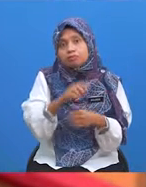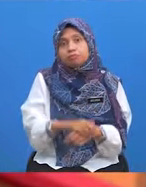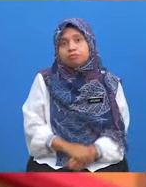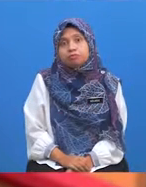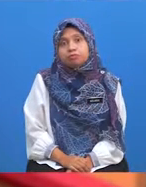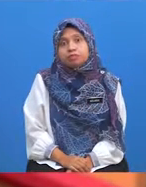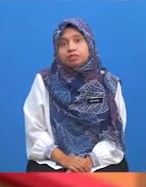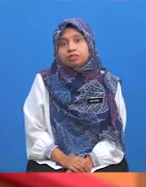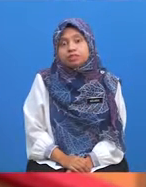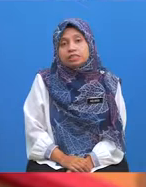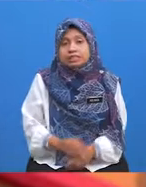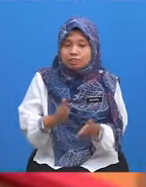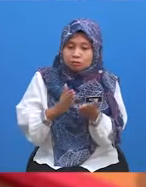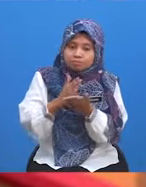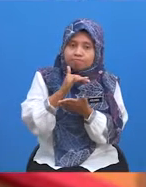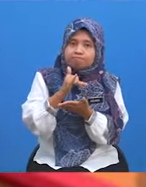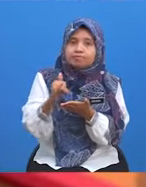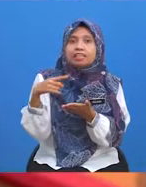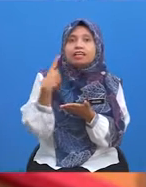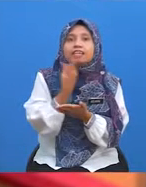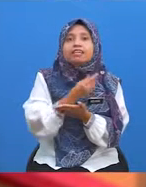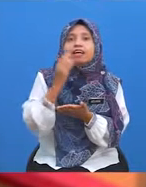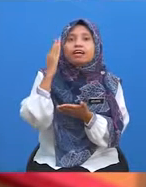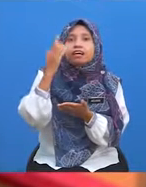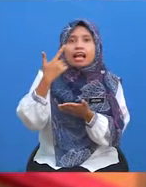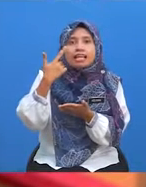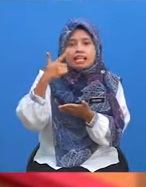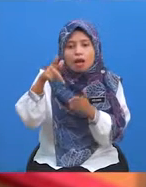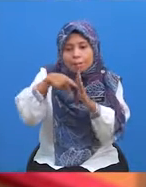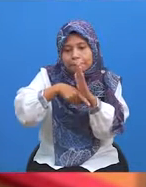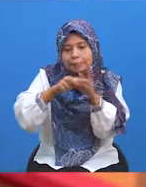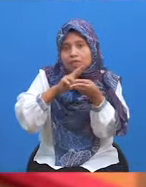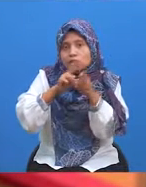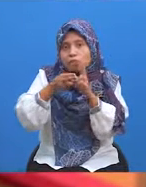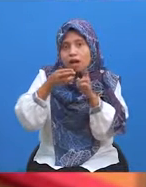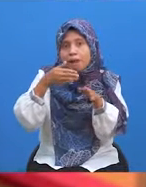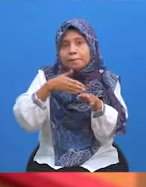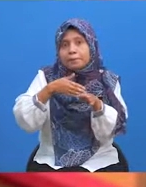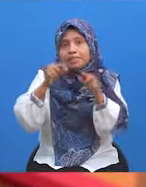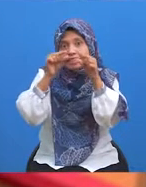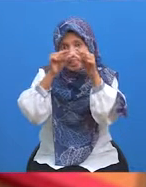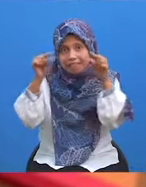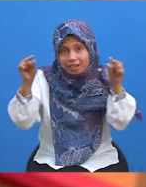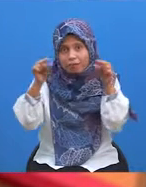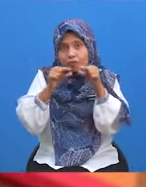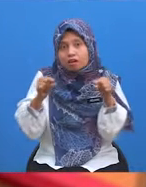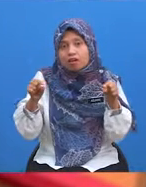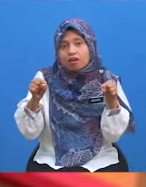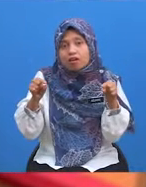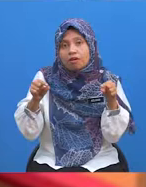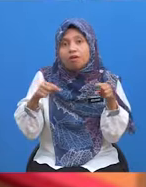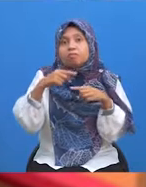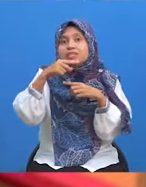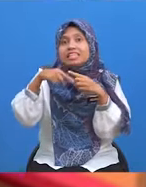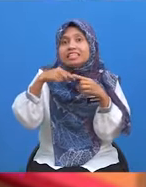Seterusnya, kita akan lihat perubahan pada graf apabila nilai A, B dan C bagi